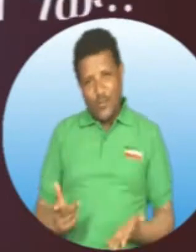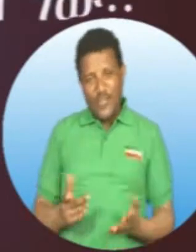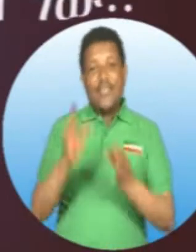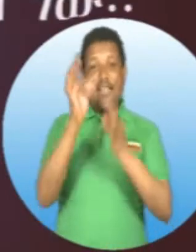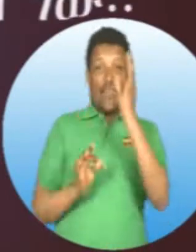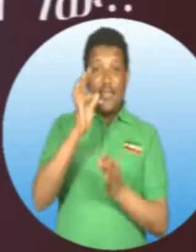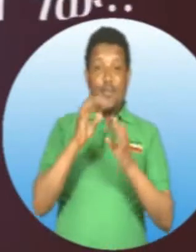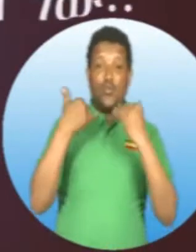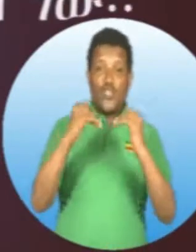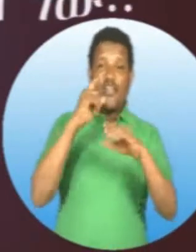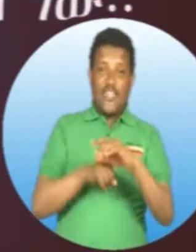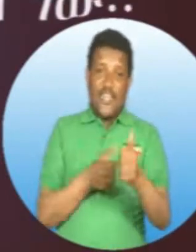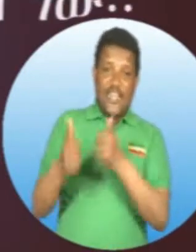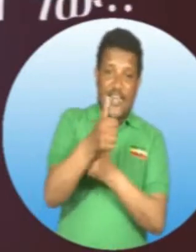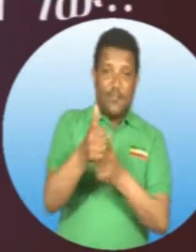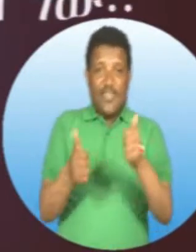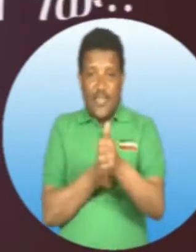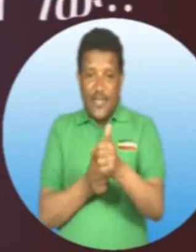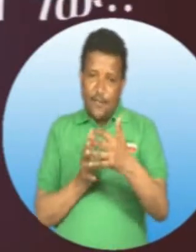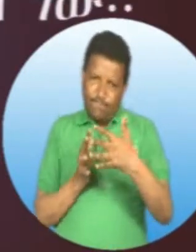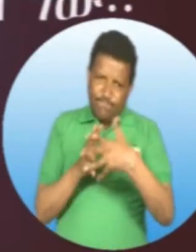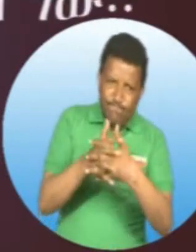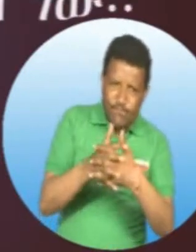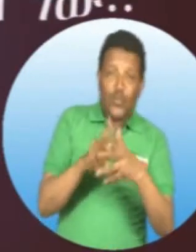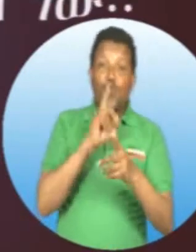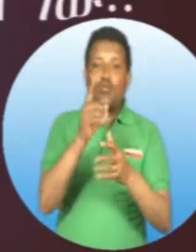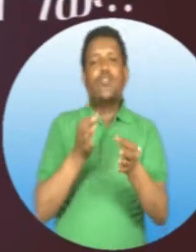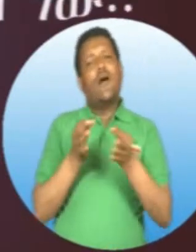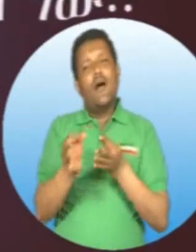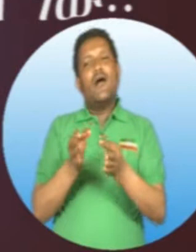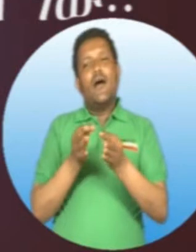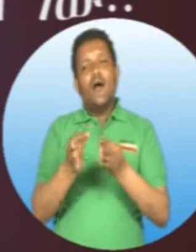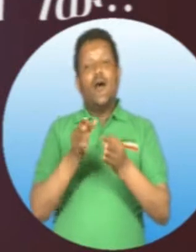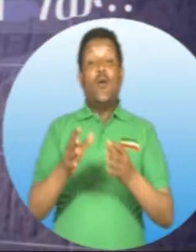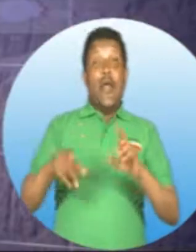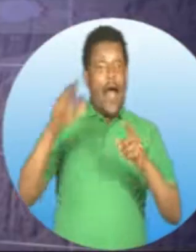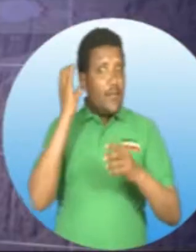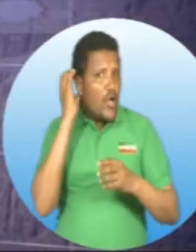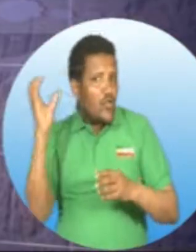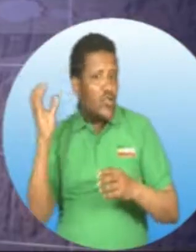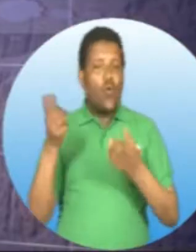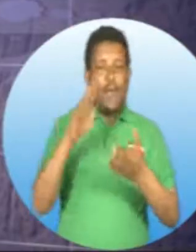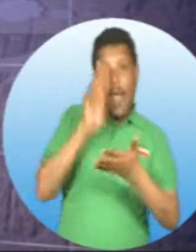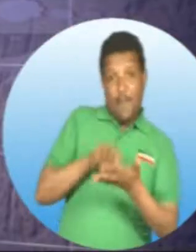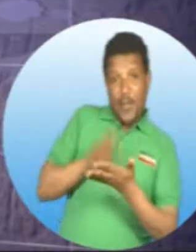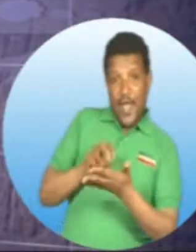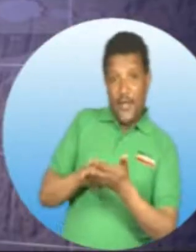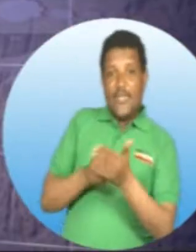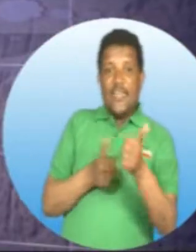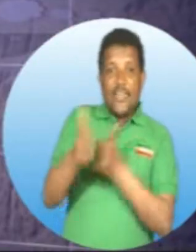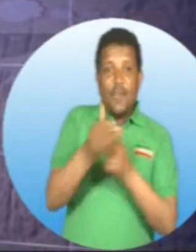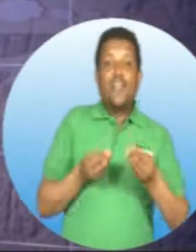ታሪክ በተወሰነ ጊዜ ቅደም ተከተል የተቀናጁ ሁነቶች ትረካ ነው። አድማጮች ወይም